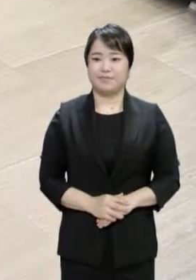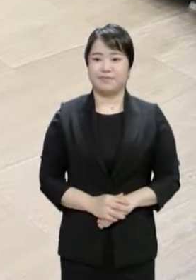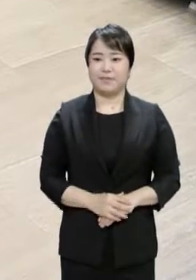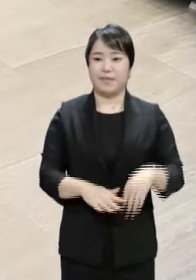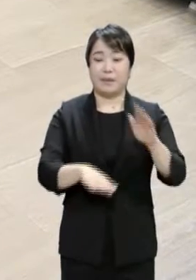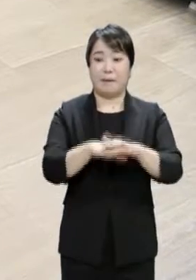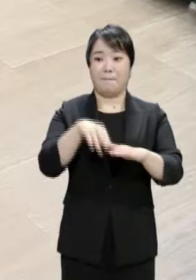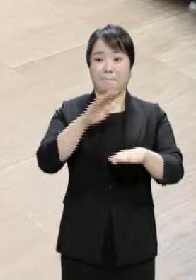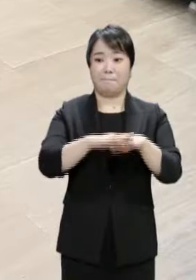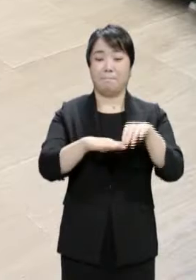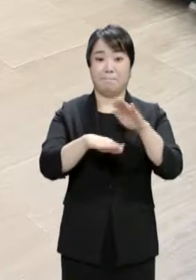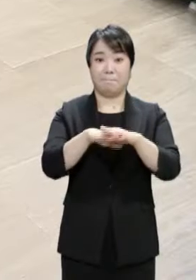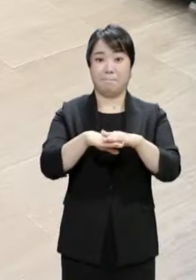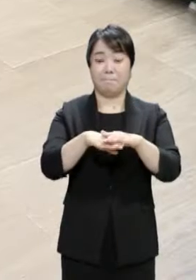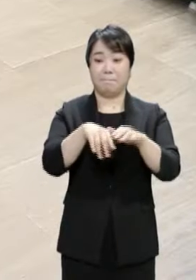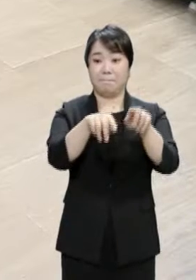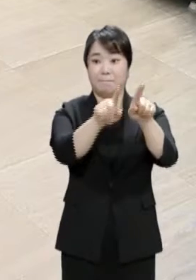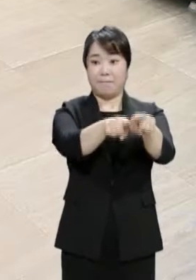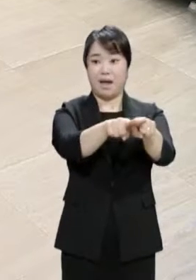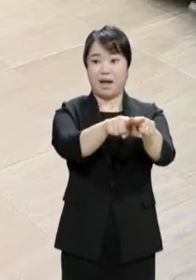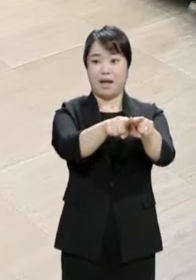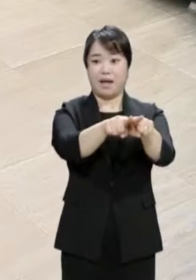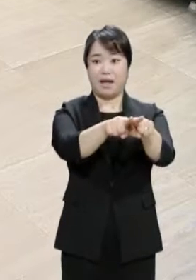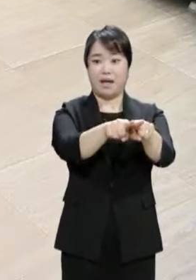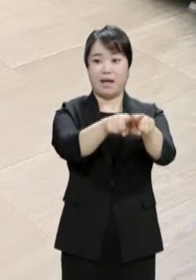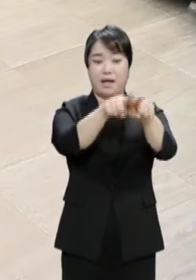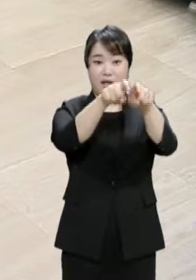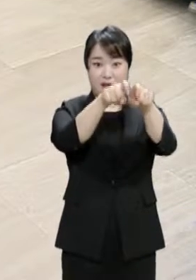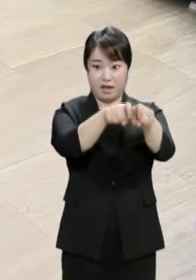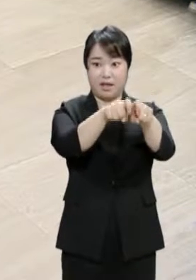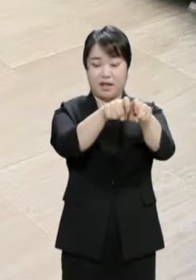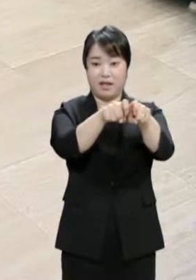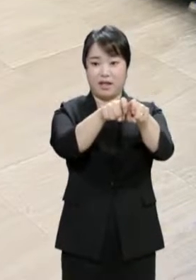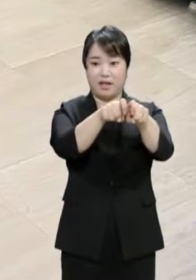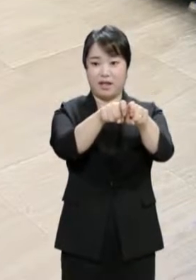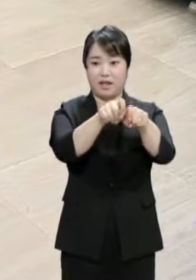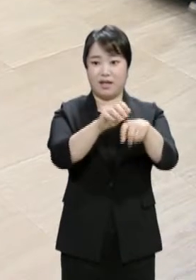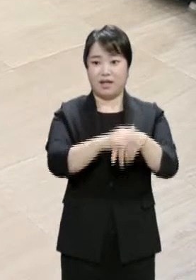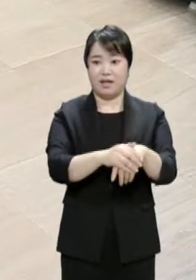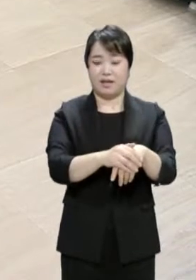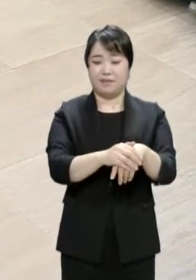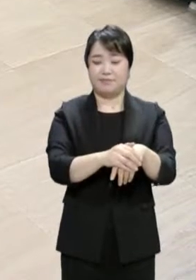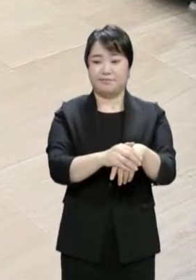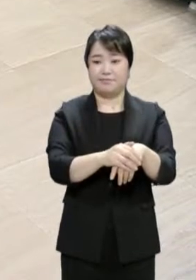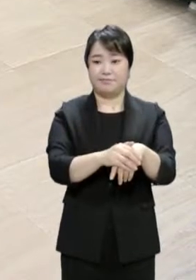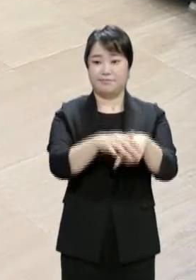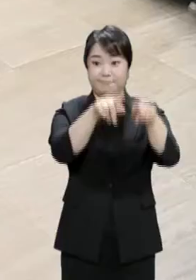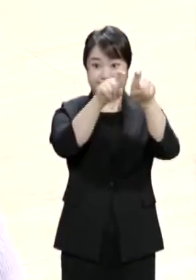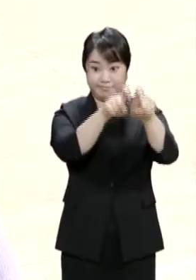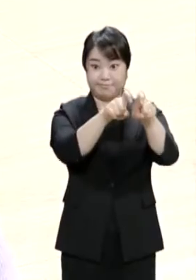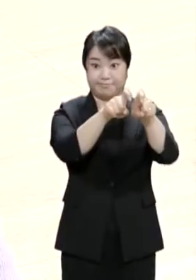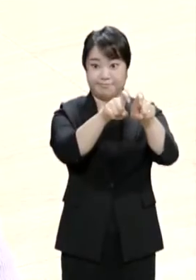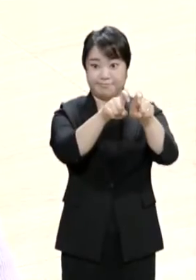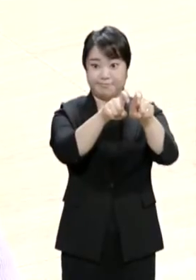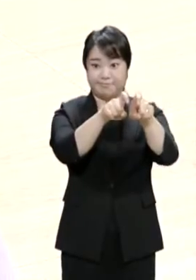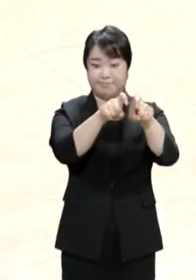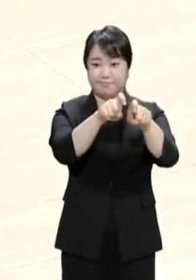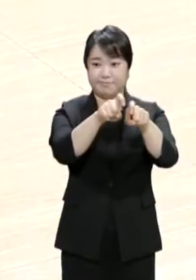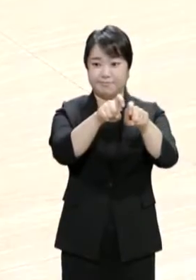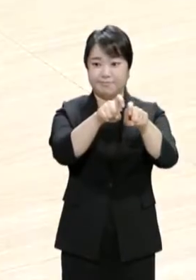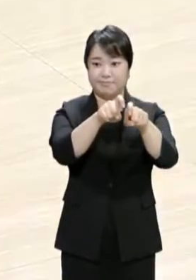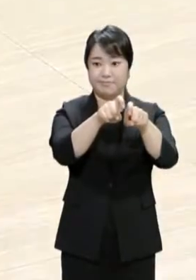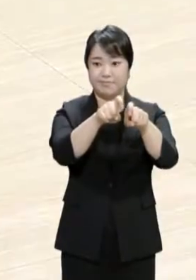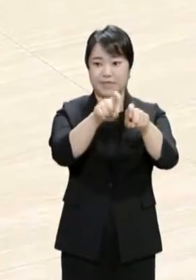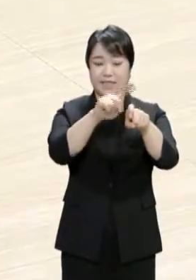다리는 엉덩이와 주먹 두 개가 들어갈 정도로 위치시켜주세요. 이때 물통을